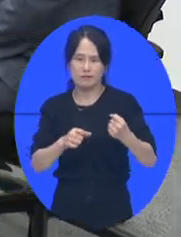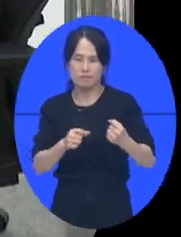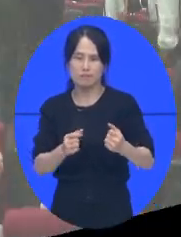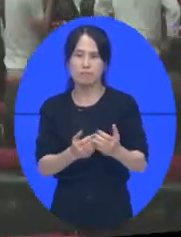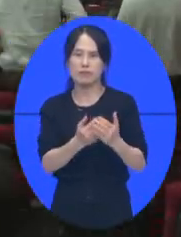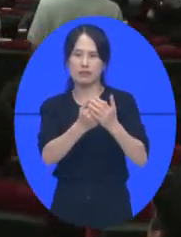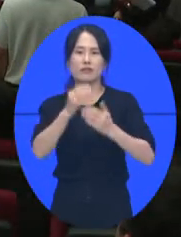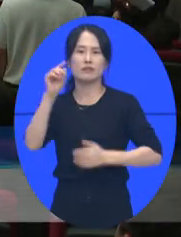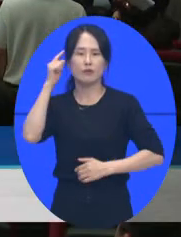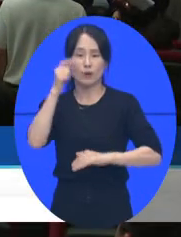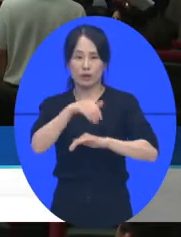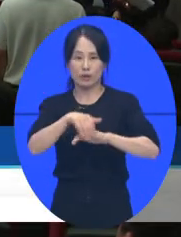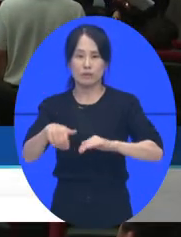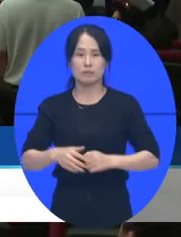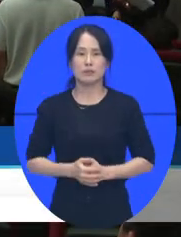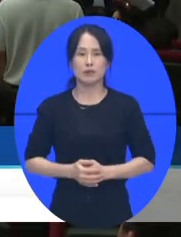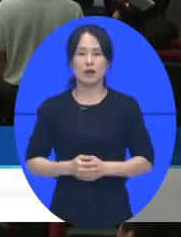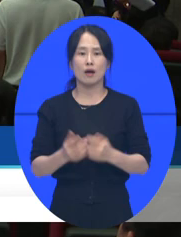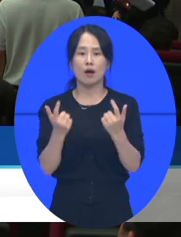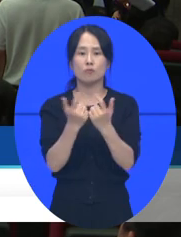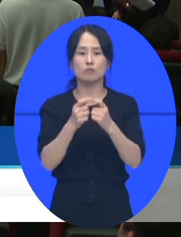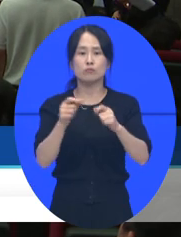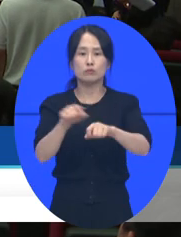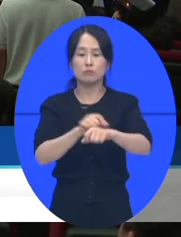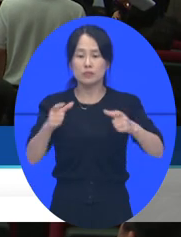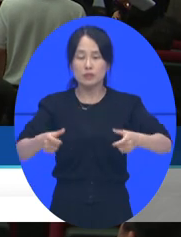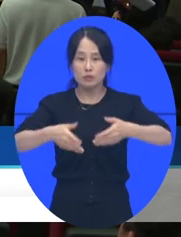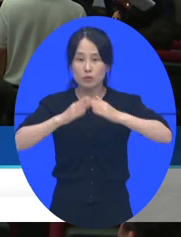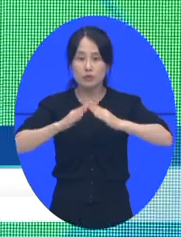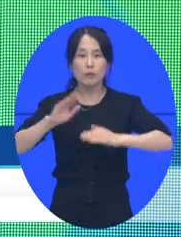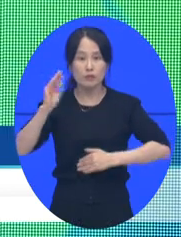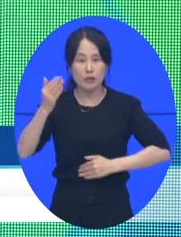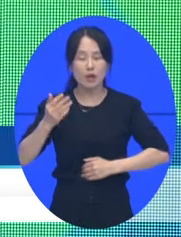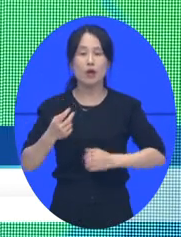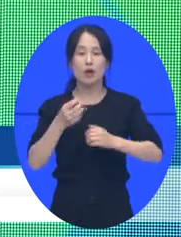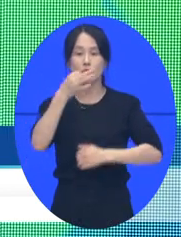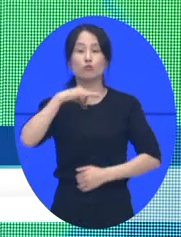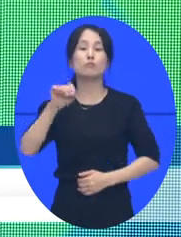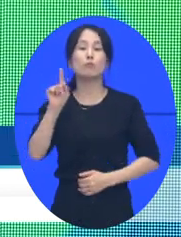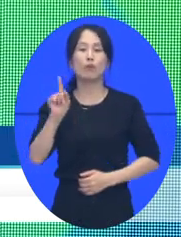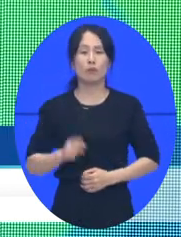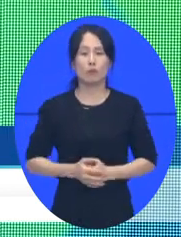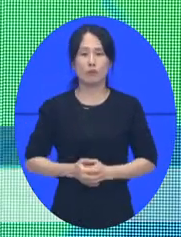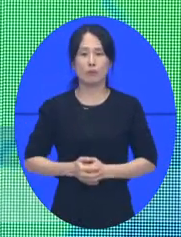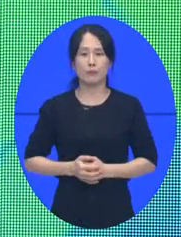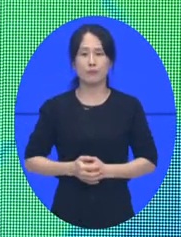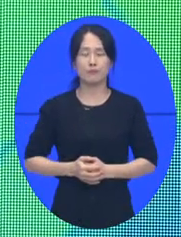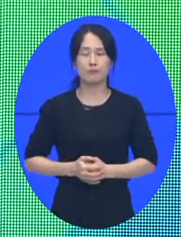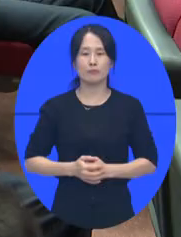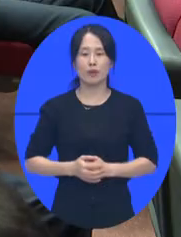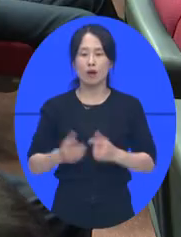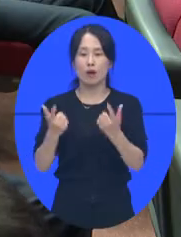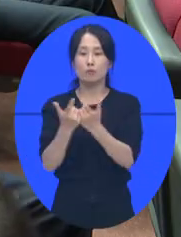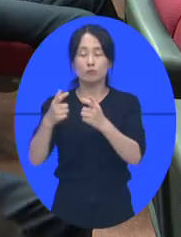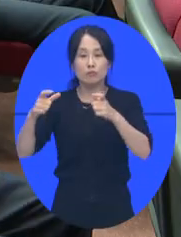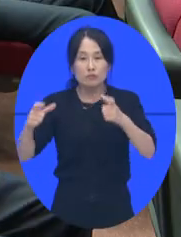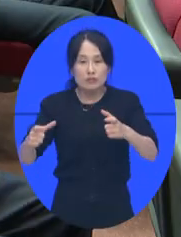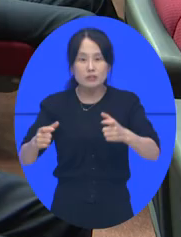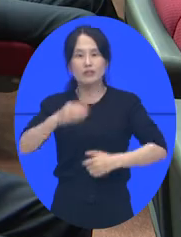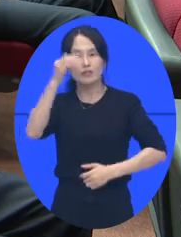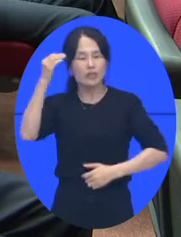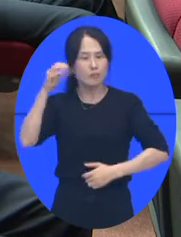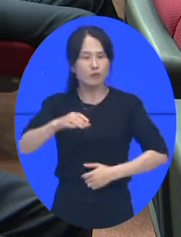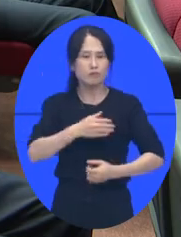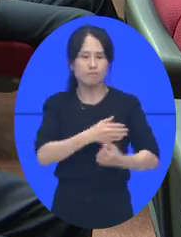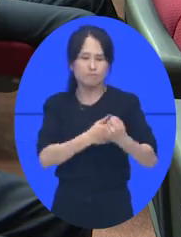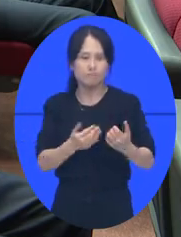예정입니다. 경기 북부 특별자치도가 출범한다면 어떤 효과가 있을까? 경기도는 경기 북부 지역을 대한민국의 성장